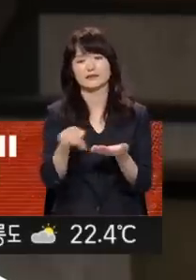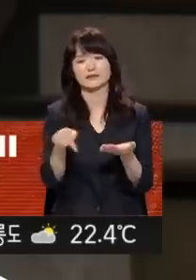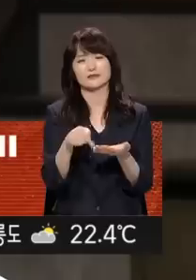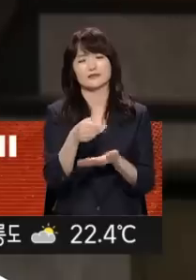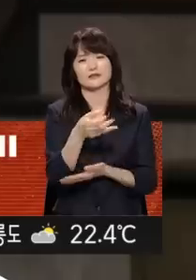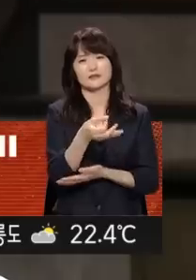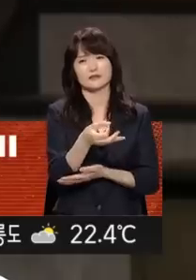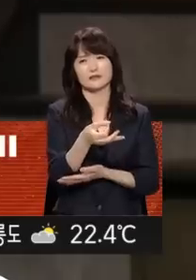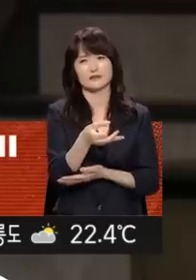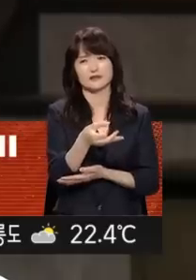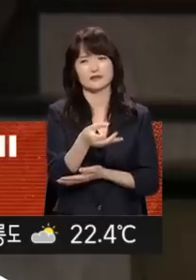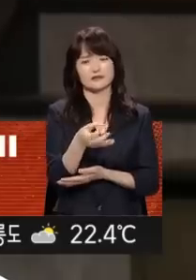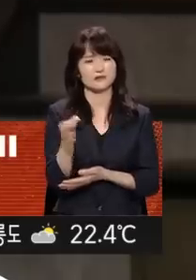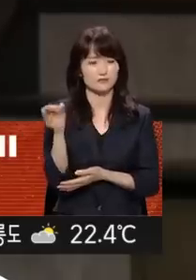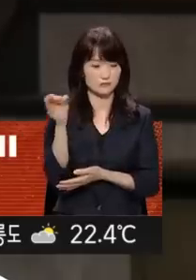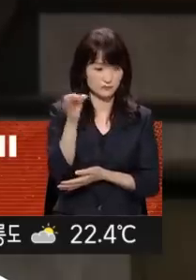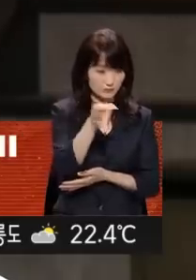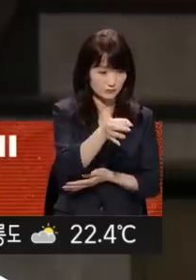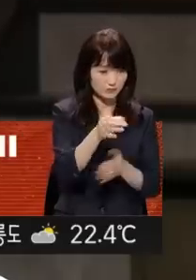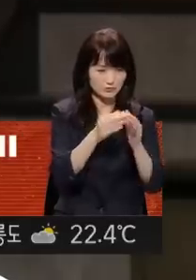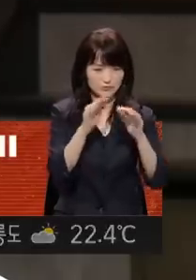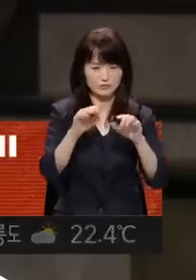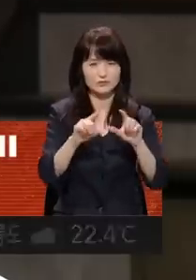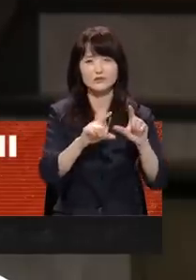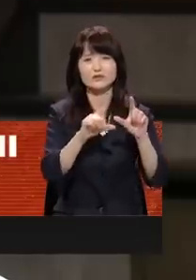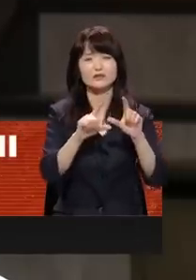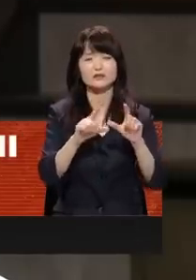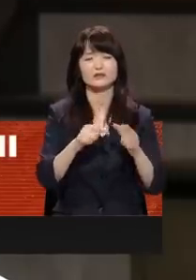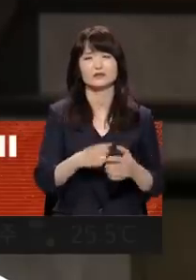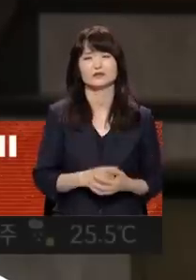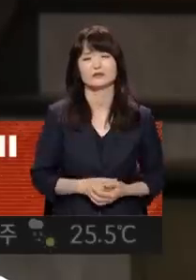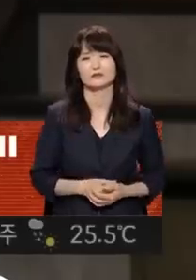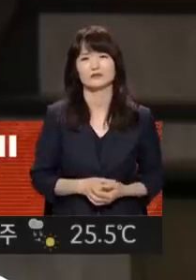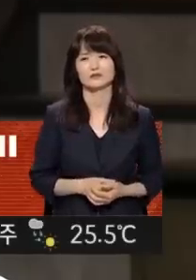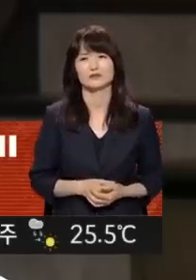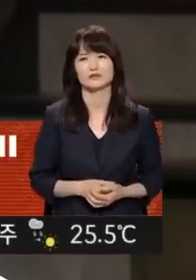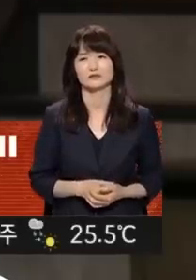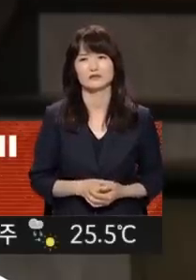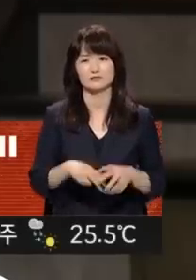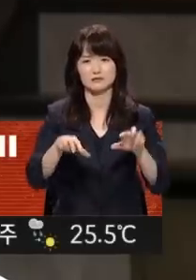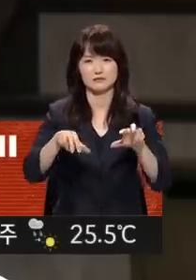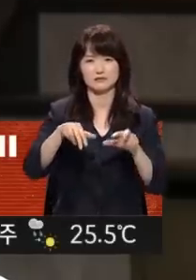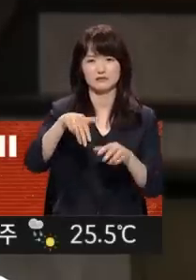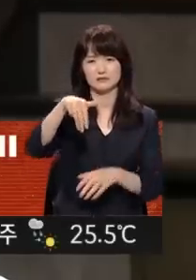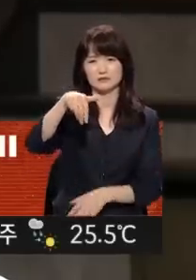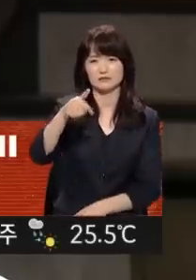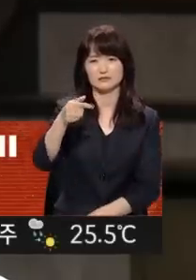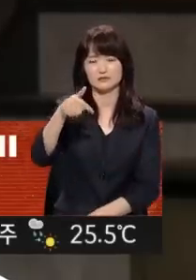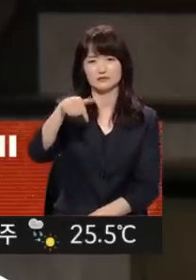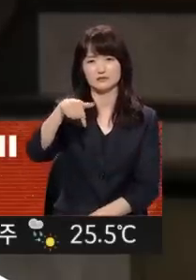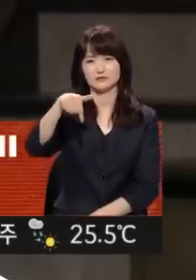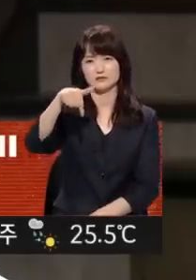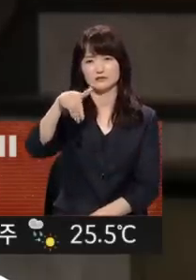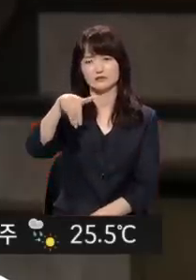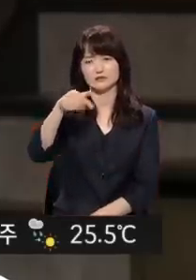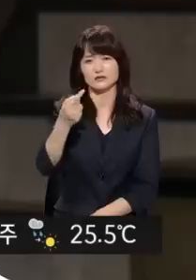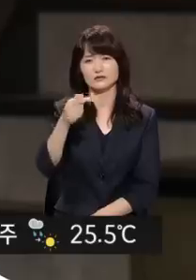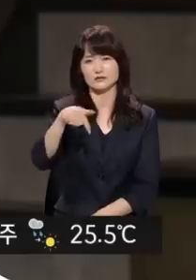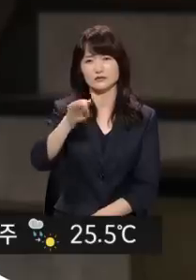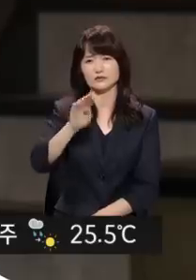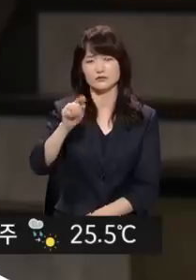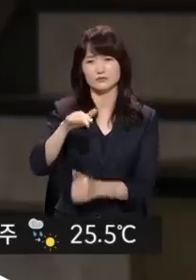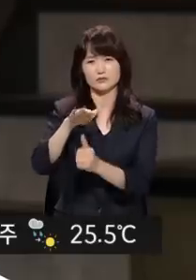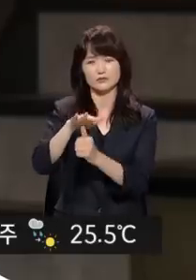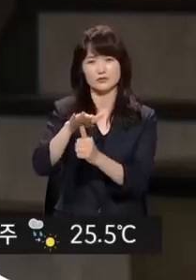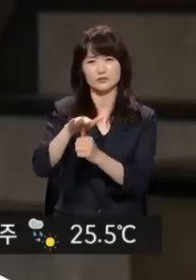가격만큼은 주시고 그 동네 사시니까 뭐 그런 식으로 해야지 지금 지금 촉법소년에 해당되지 않는 아이들 데리고 여기